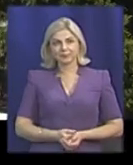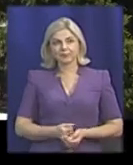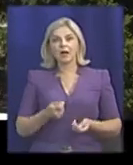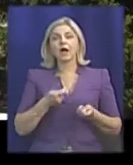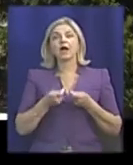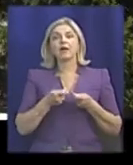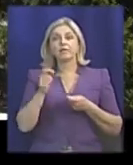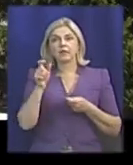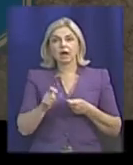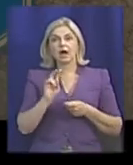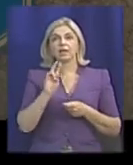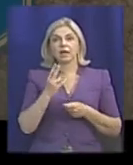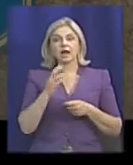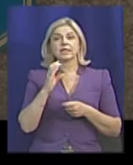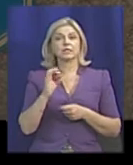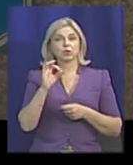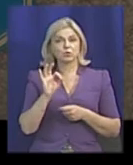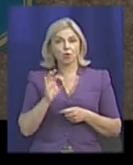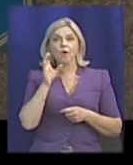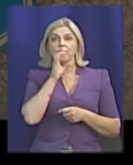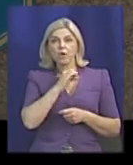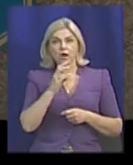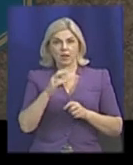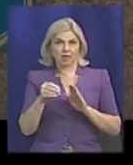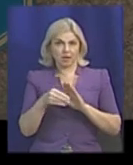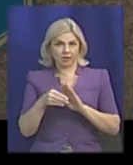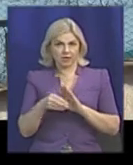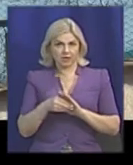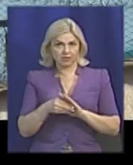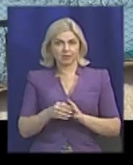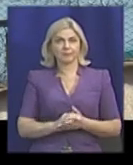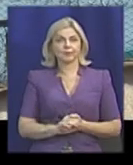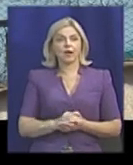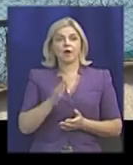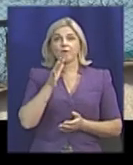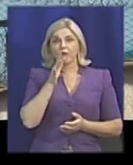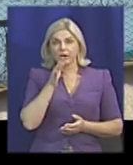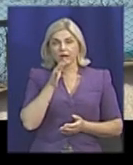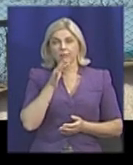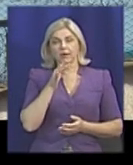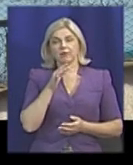Керівника Миколаївського слідчого ізолятора викрили на хабарництві. Під час проведення